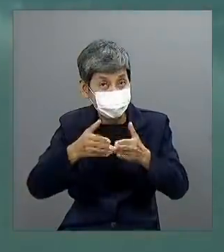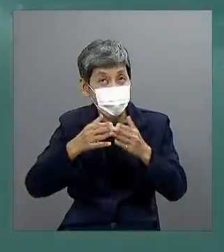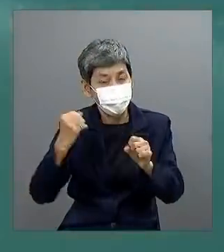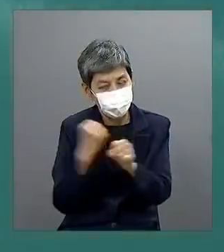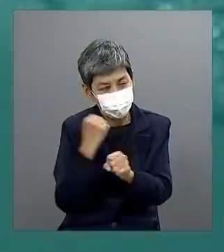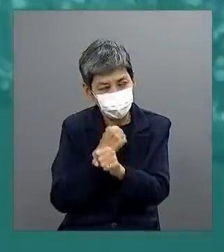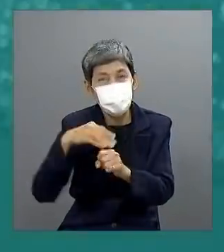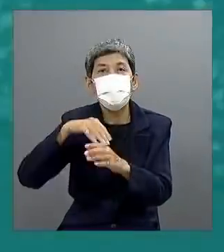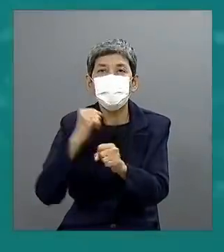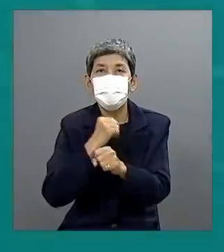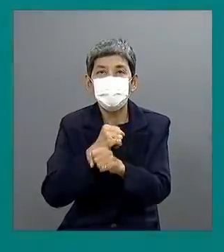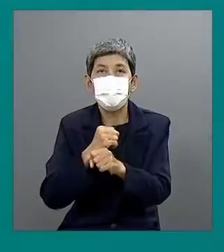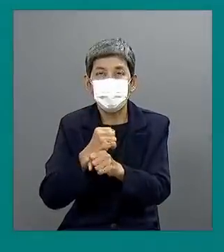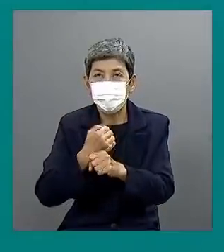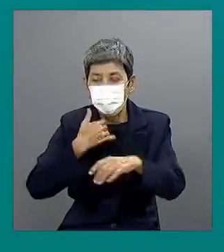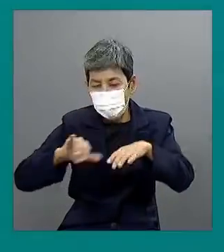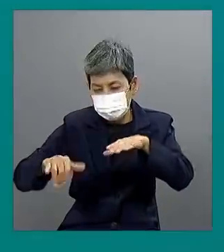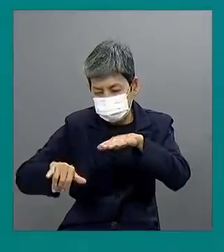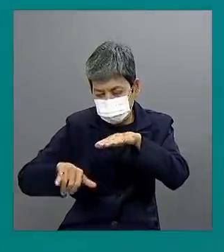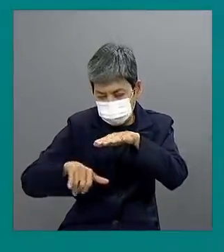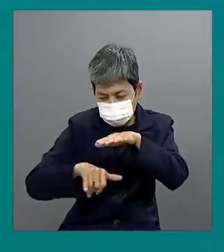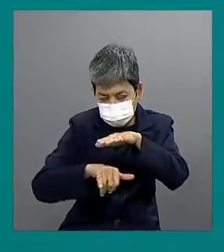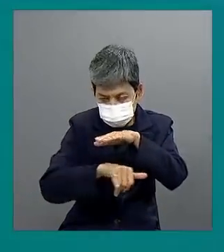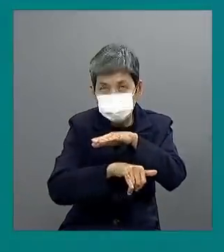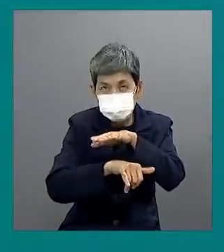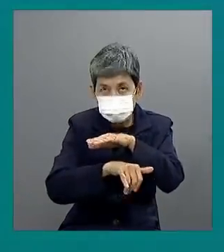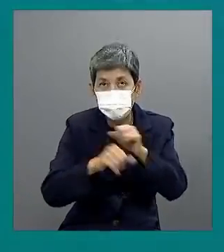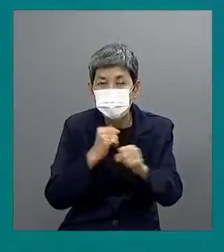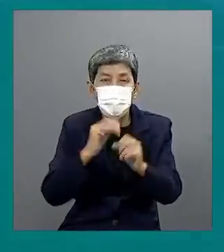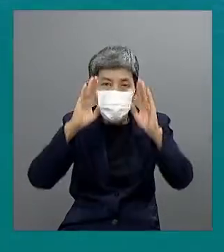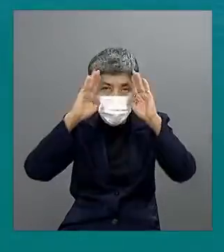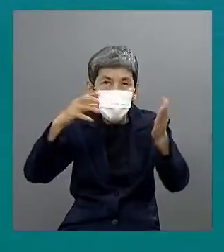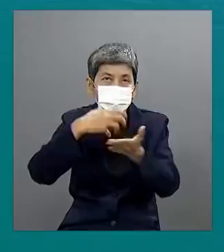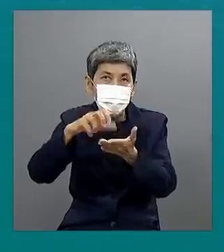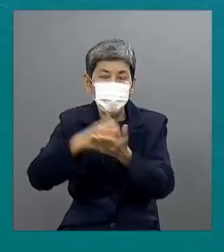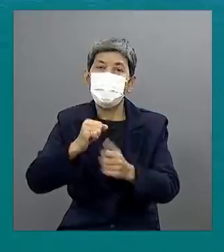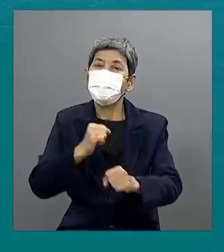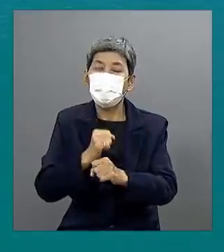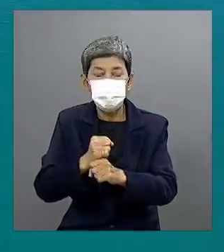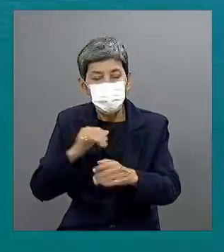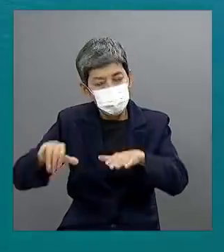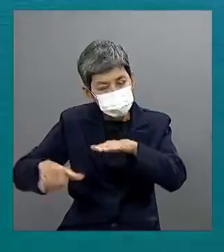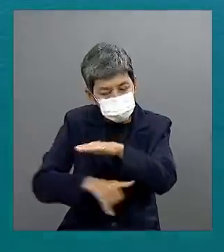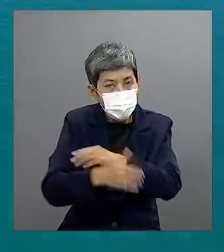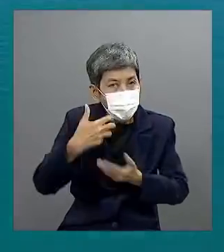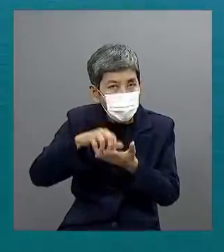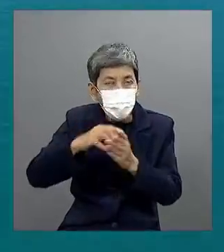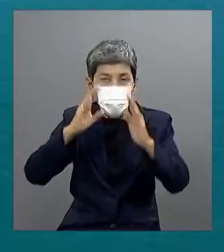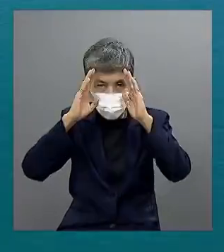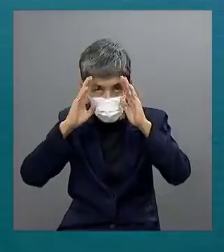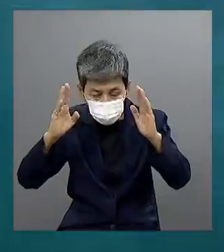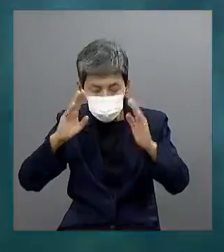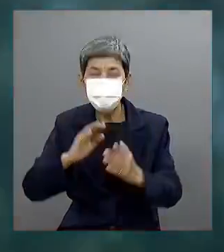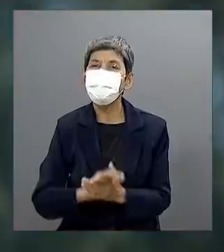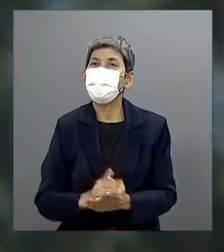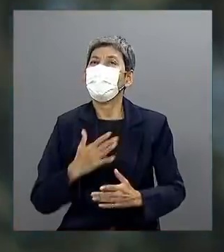ผลิตนักดำน้ำตรงนี้เราก็จะเสริมความรู้ในเรื่องของการอนุรักษ์ให้กับนักดำน้ำเหล่านั้นเราก็จะมีการจัดกิ